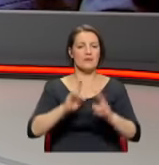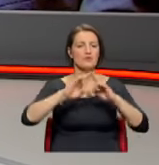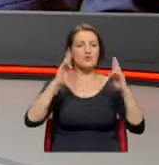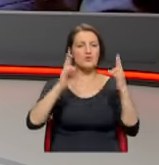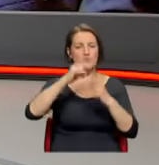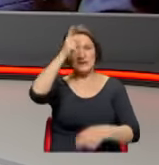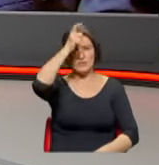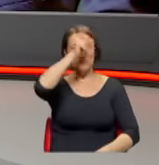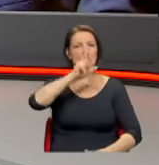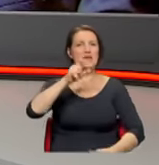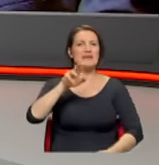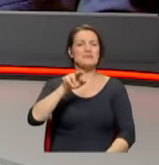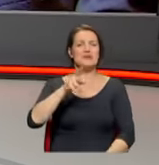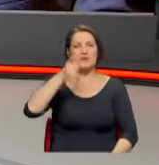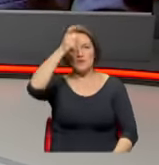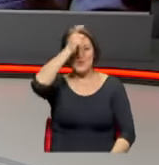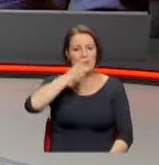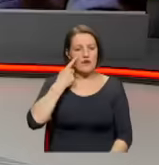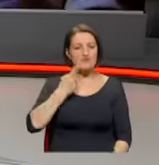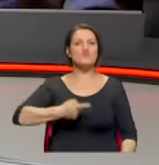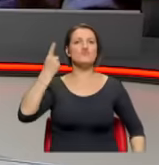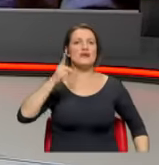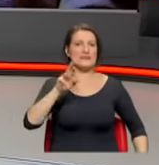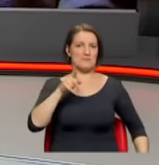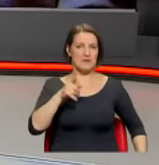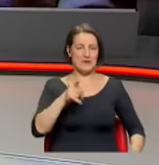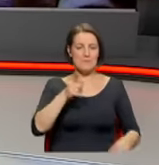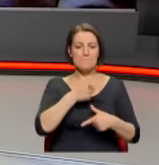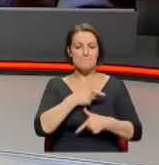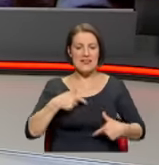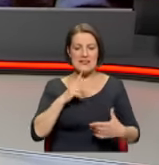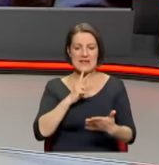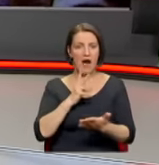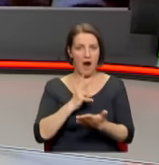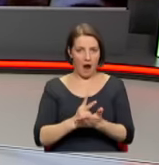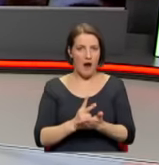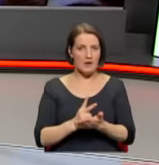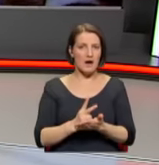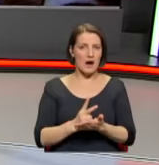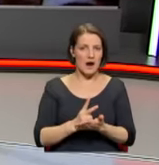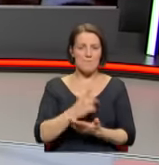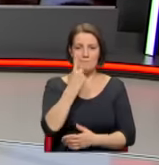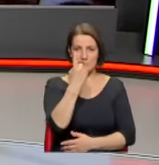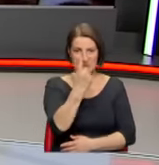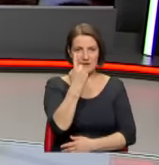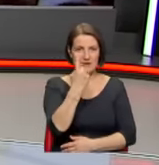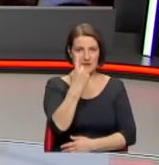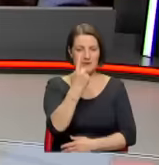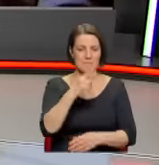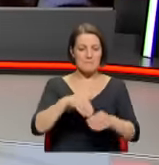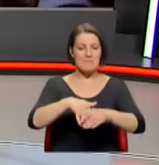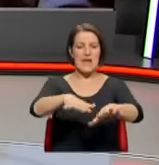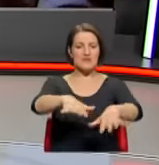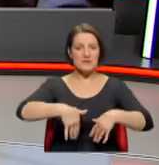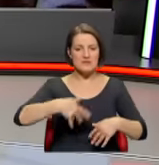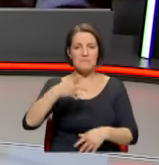dünyada Türkiye gibi, Türkiye Cumhuriyeti gibi milli iradeyle bir meclis,